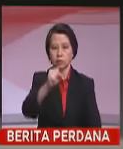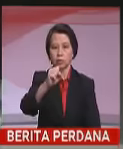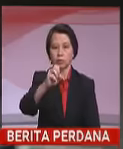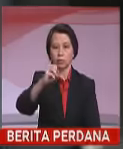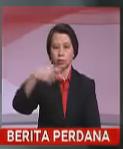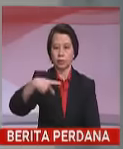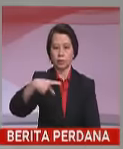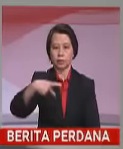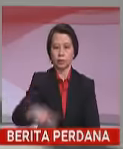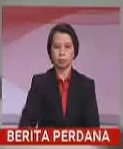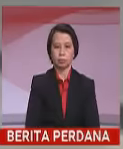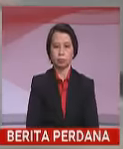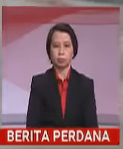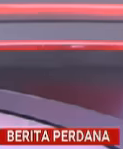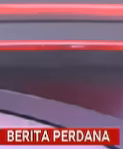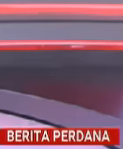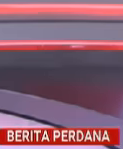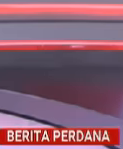ditetapkan.